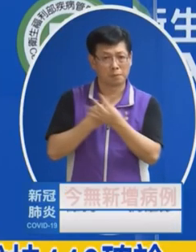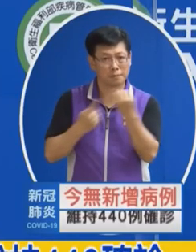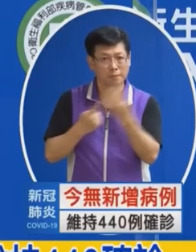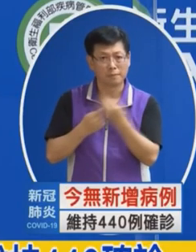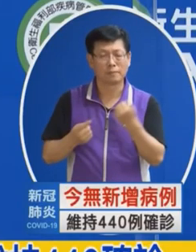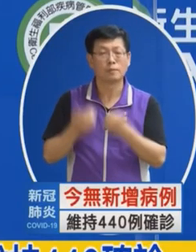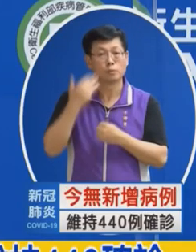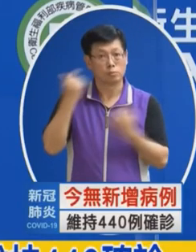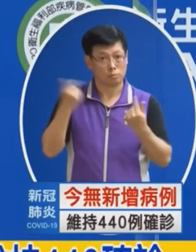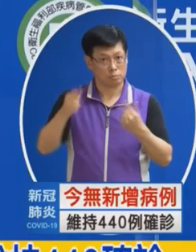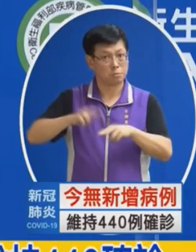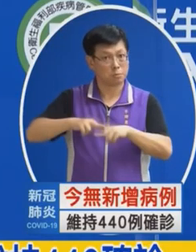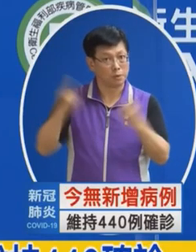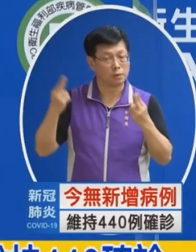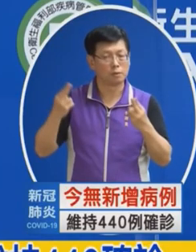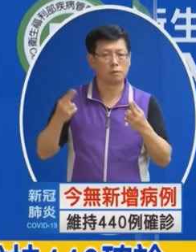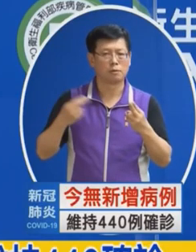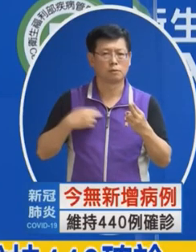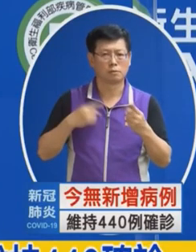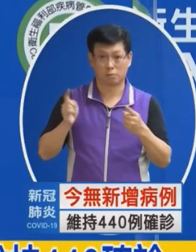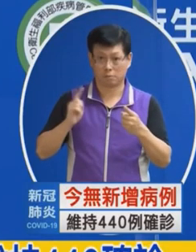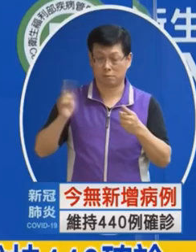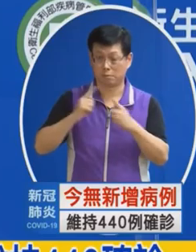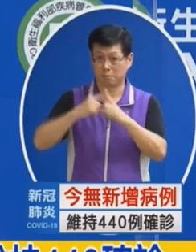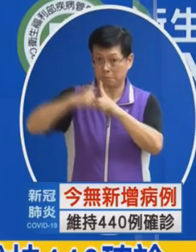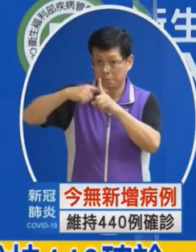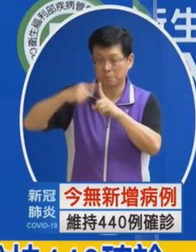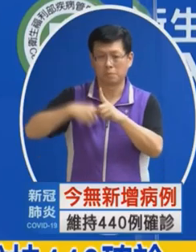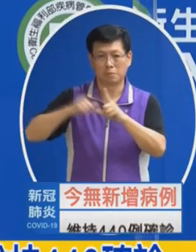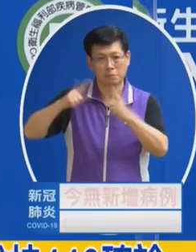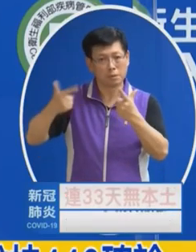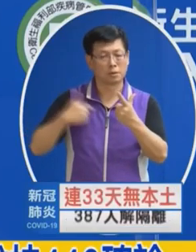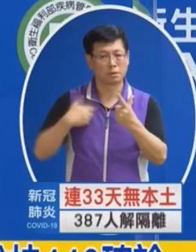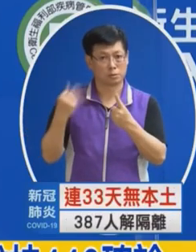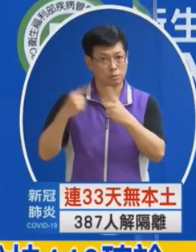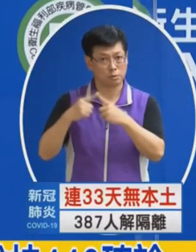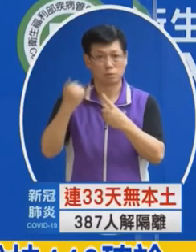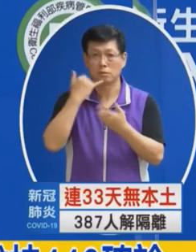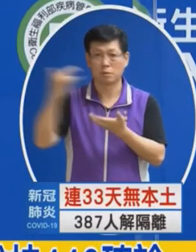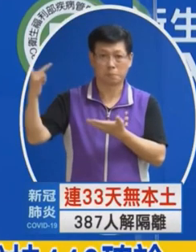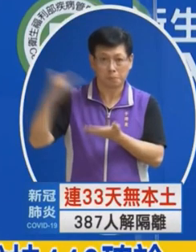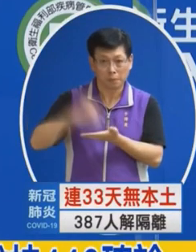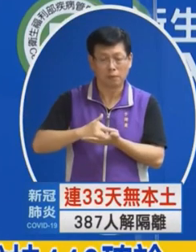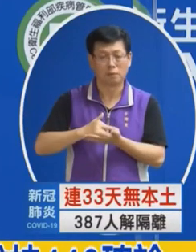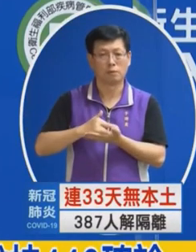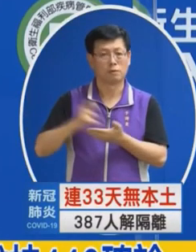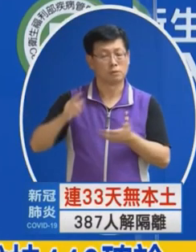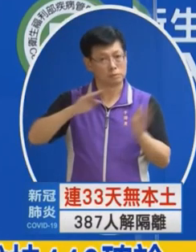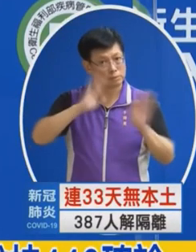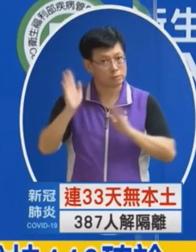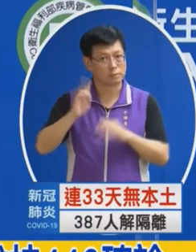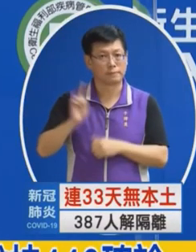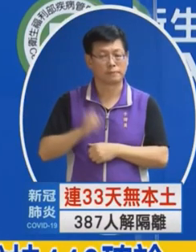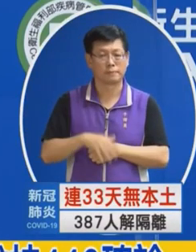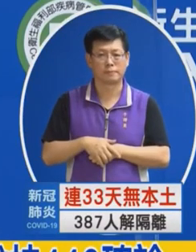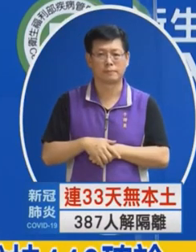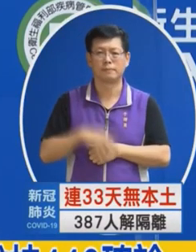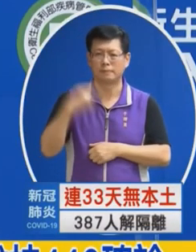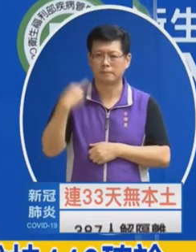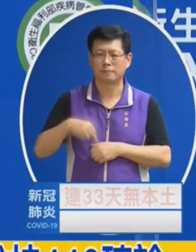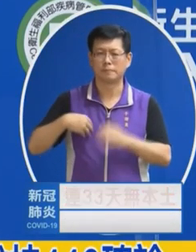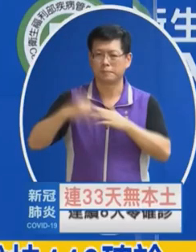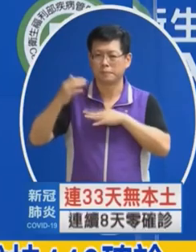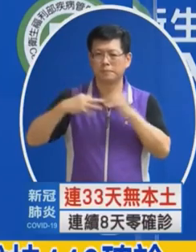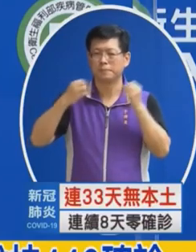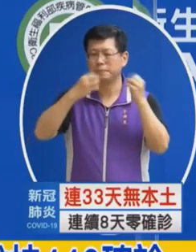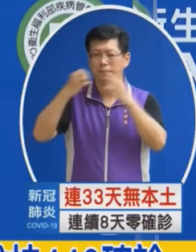是说哈，如果这样子开放的没某一个程度，那到底要多少人进来？那进来的太阳是什么？那我们来大家